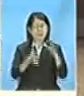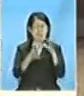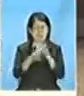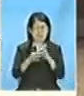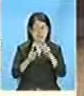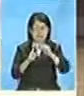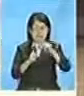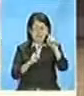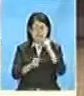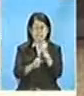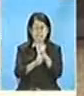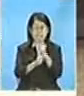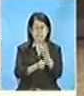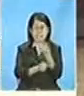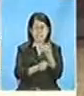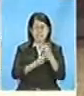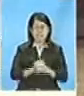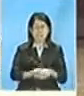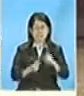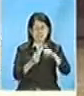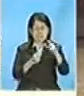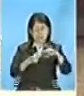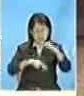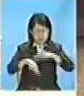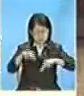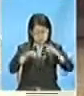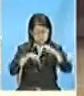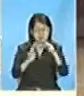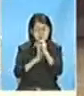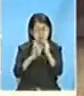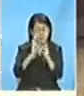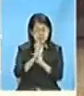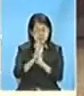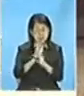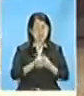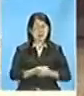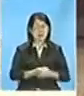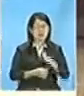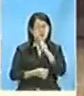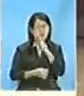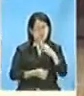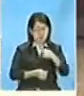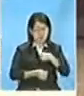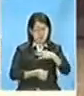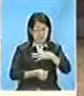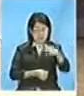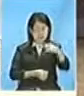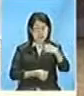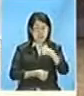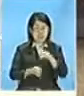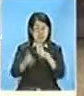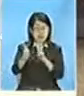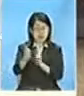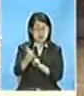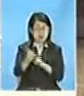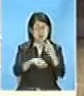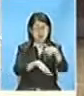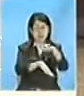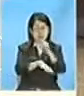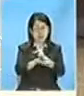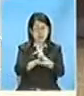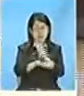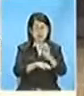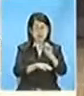ที่หนึ่งงานกันกรองกฎหมายหากผมได้รับเลือกให้เป็นรองประธานวุฒิสภาคนที่